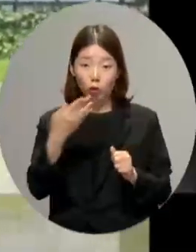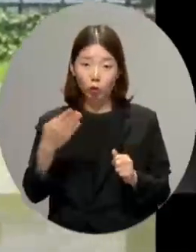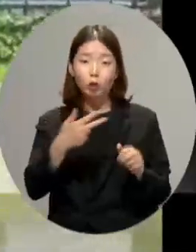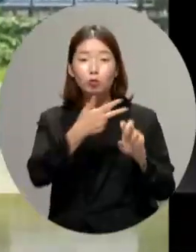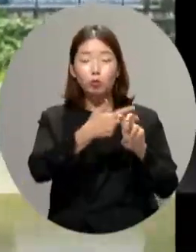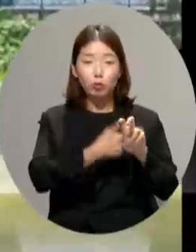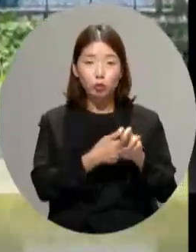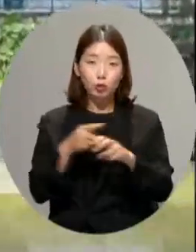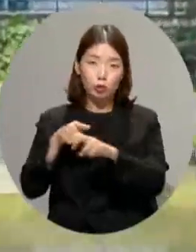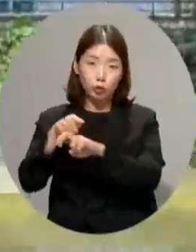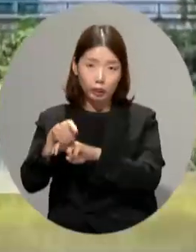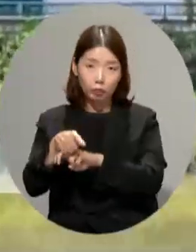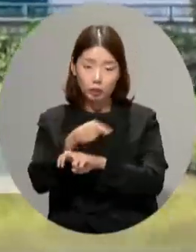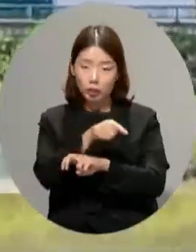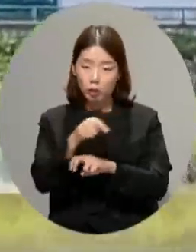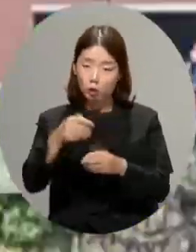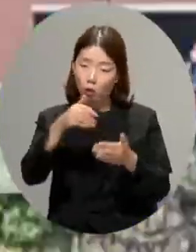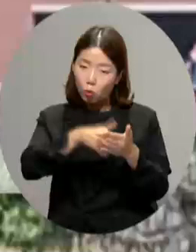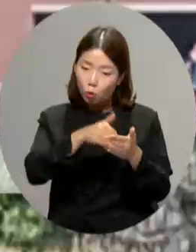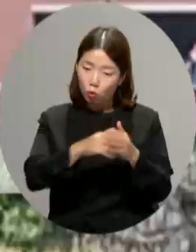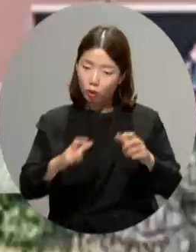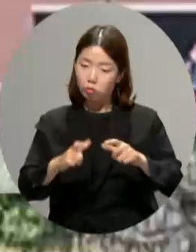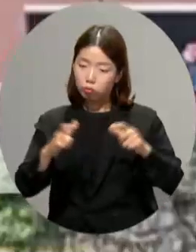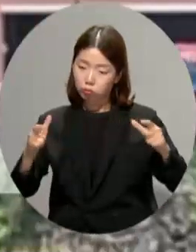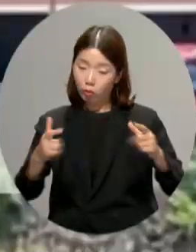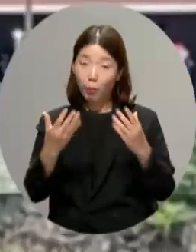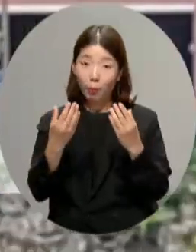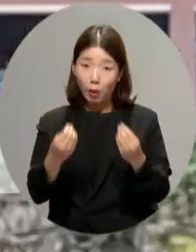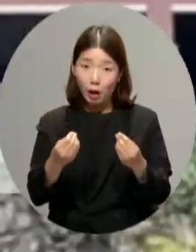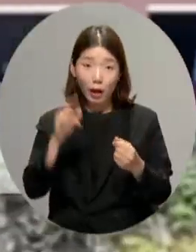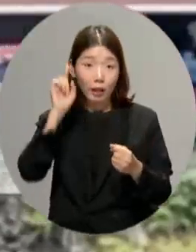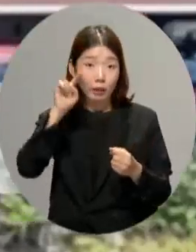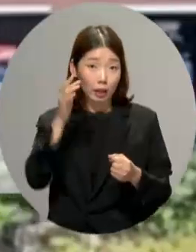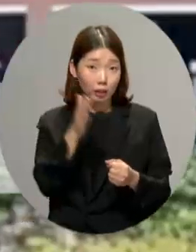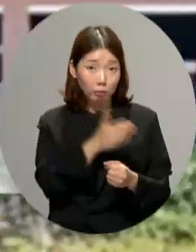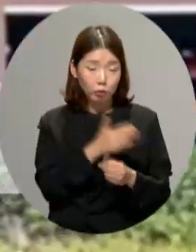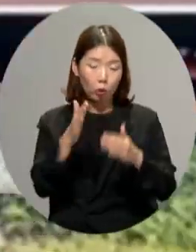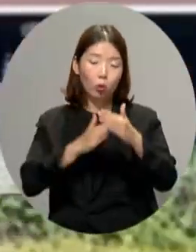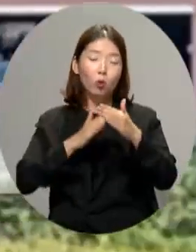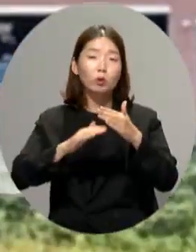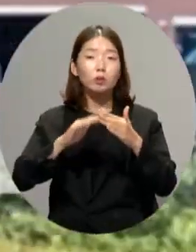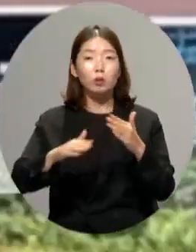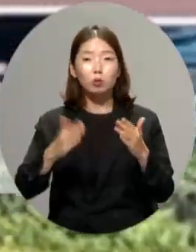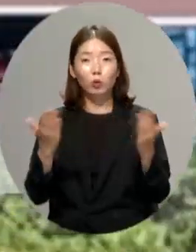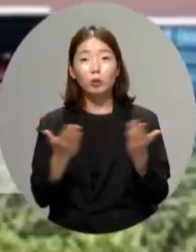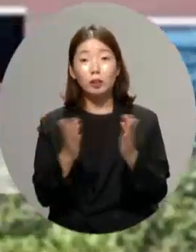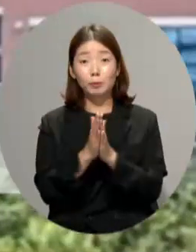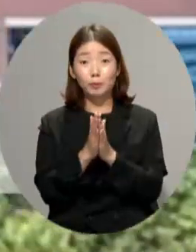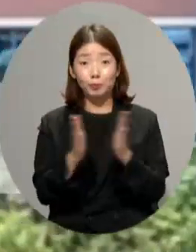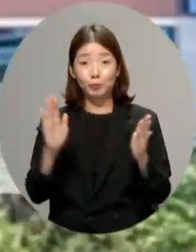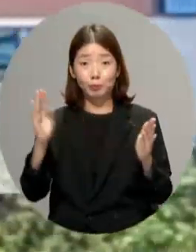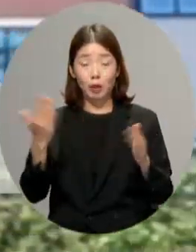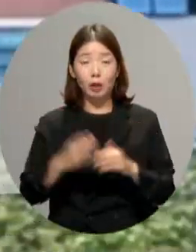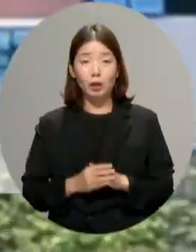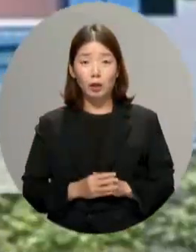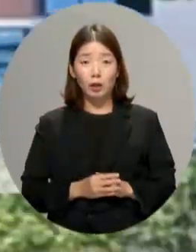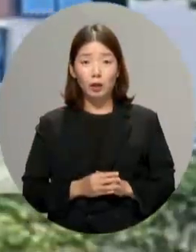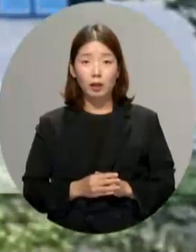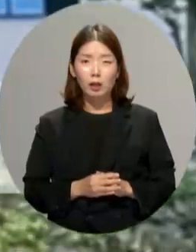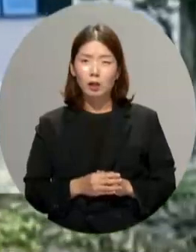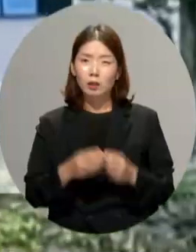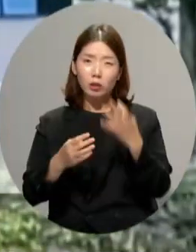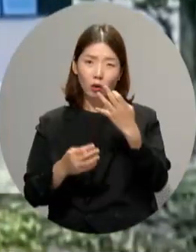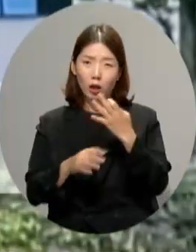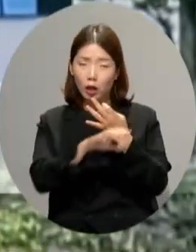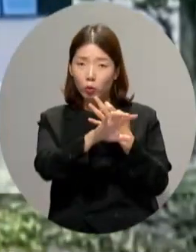무주소방서와 임시의 소방서 공사와 시설 확충이 마무리돼 내일부터 정식업무에 돌입한다고 밝혔습니다 그간